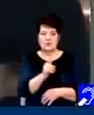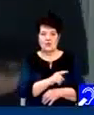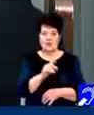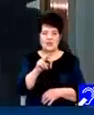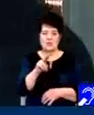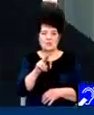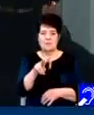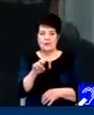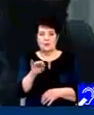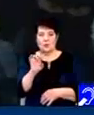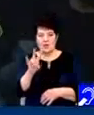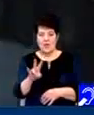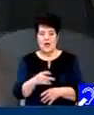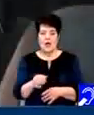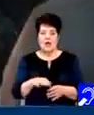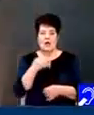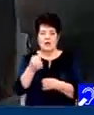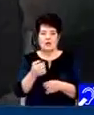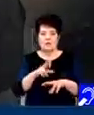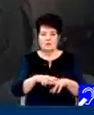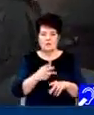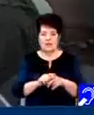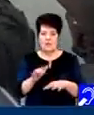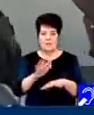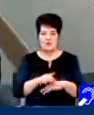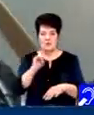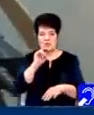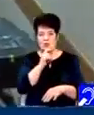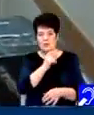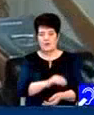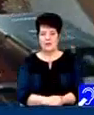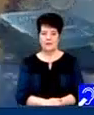afaceristul Veaceslav Platon, condamnat în dosarul Băncii de Economii.